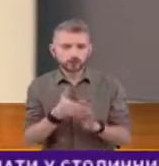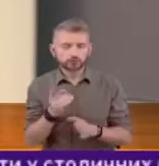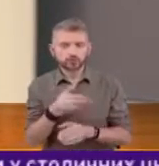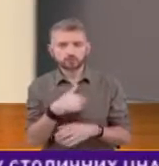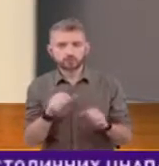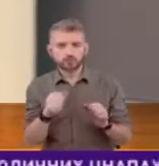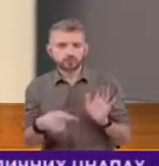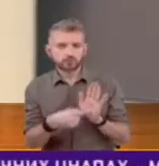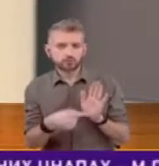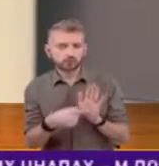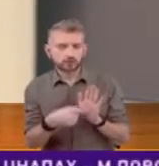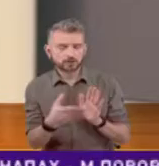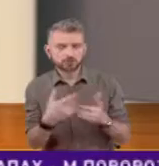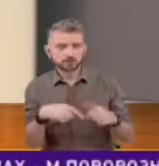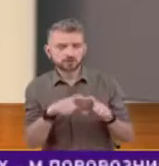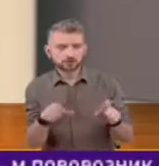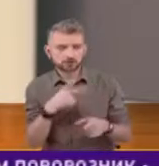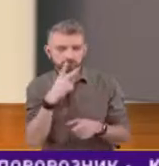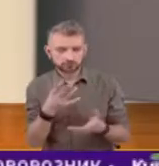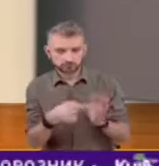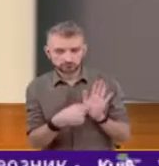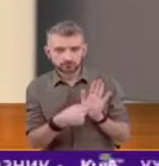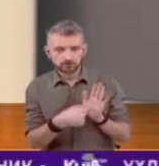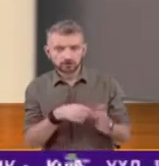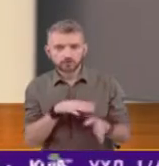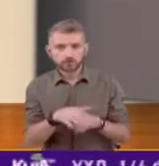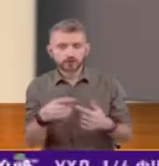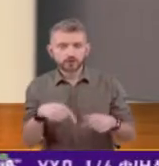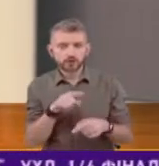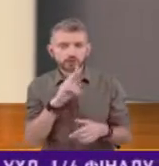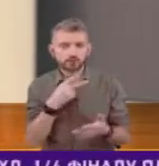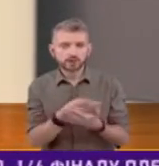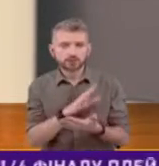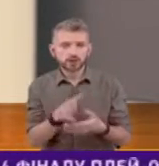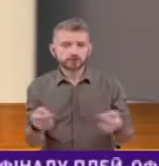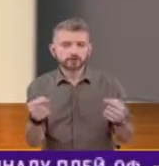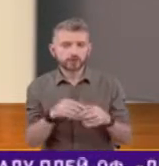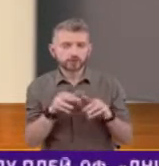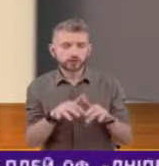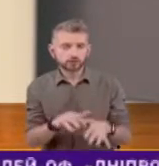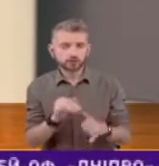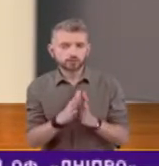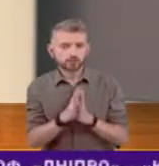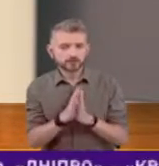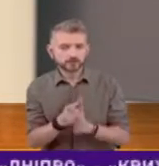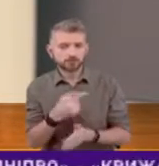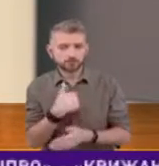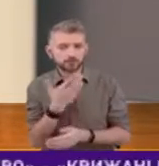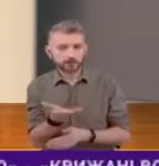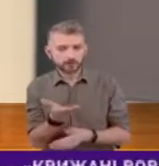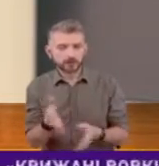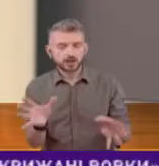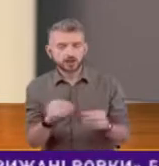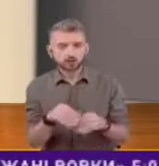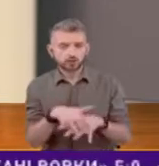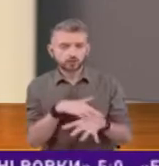можемо апелювати до департаменту. Дивіться, ви як виконавчий орган не передбачили відповідні кроки, і просили би ми вас разом